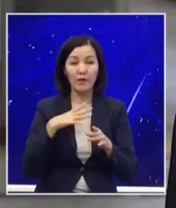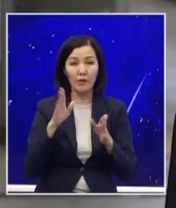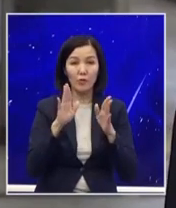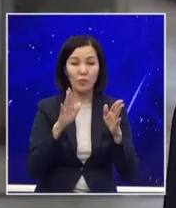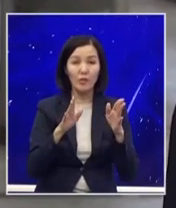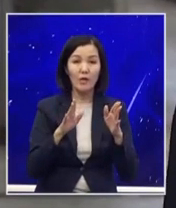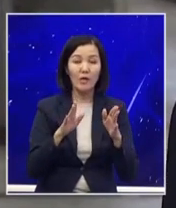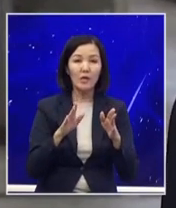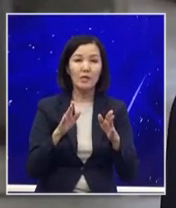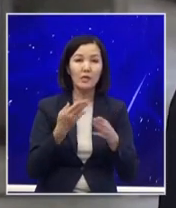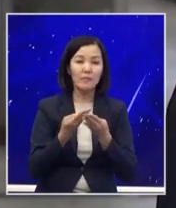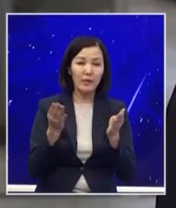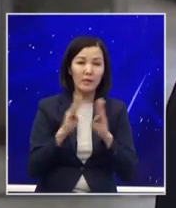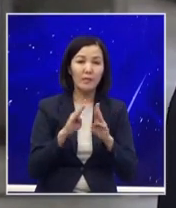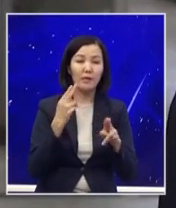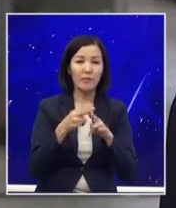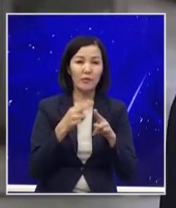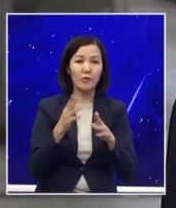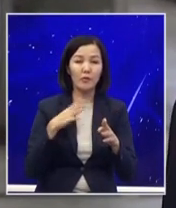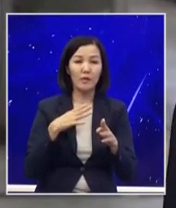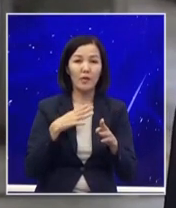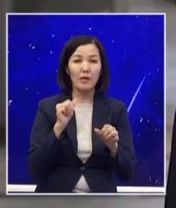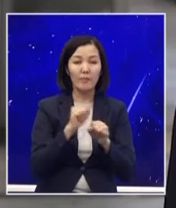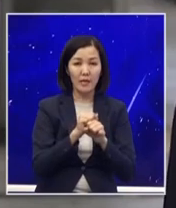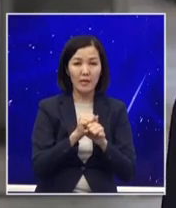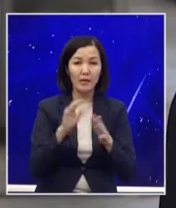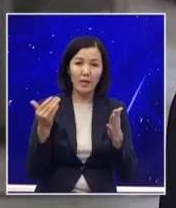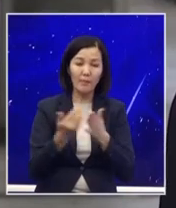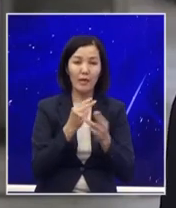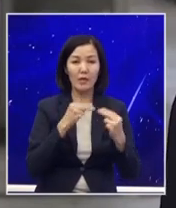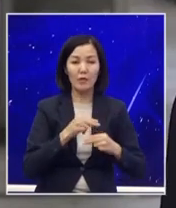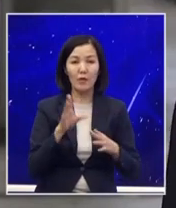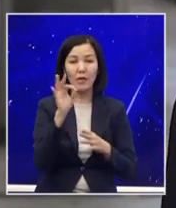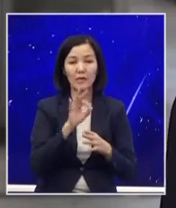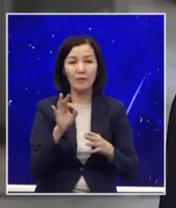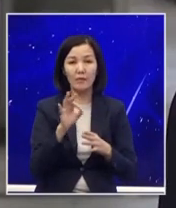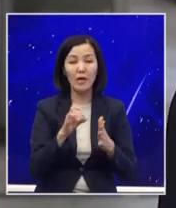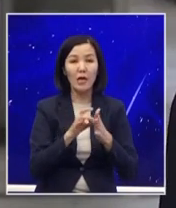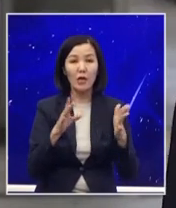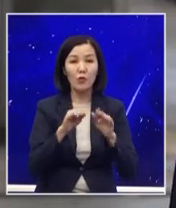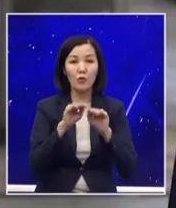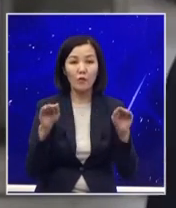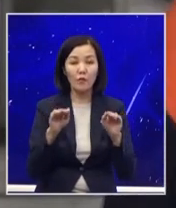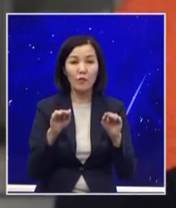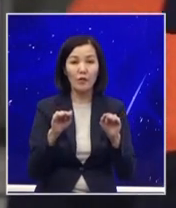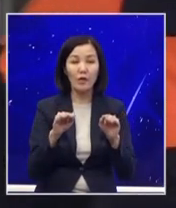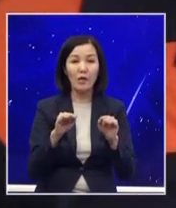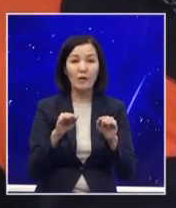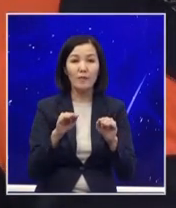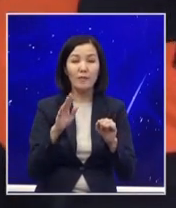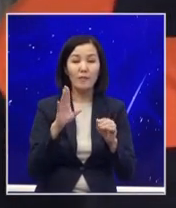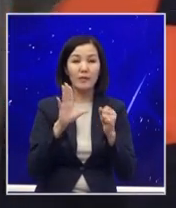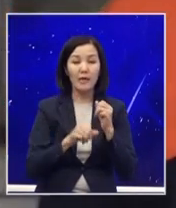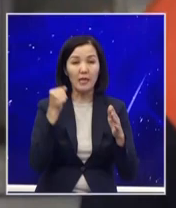с пандемией были трудности. Завод был вынужден работать с перерывами. Но за этот месяц октябрь смогли достичь рекордного уровня. С такими темпами мы до конца